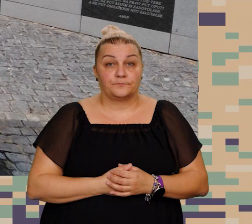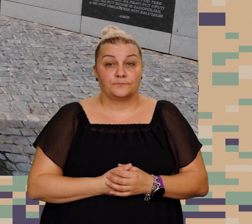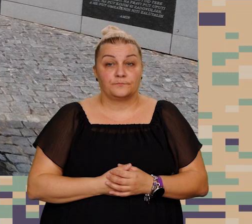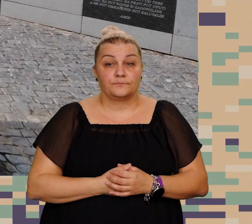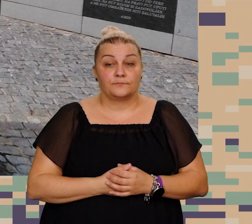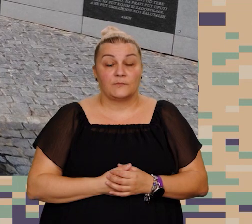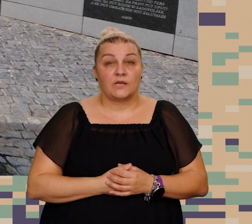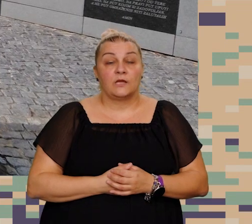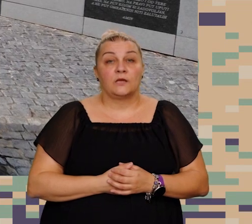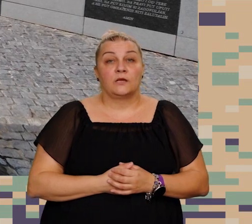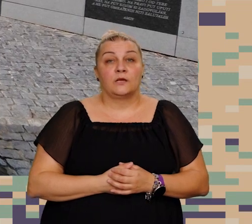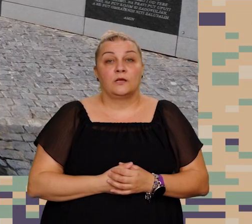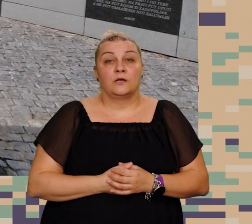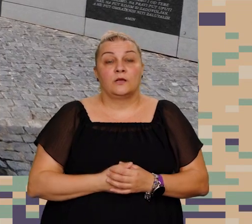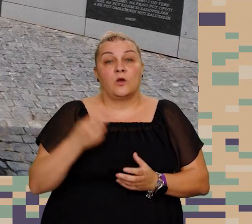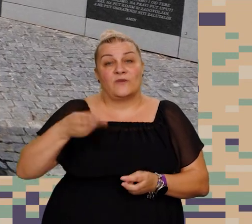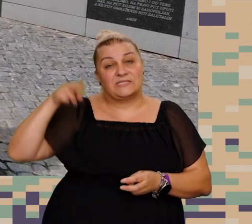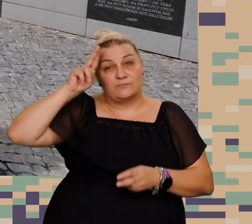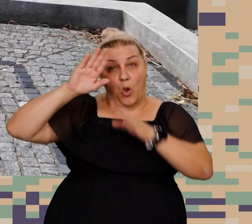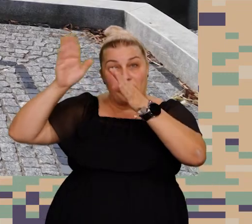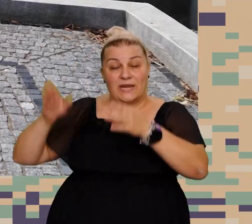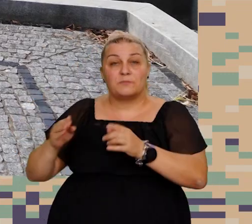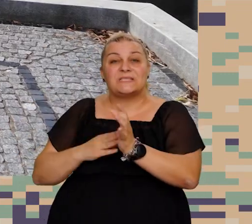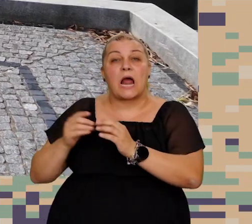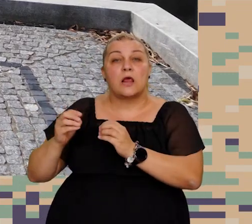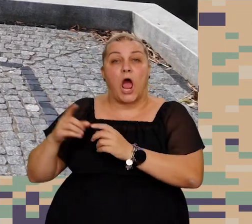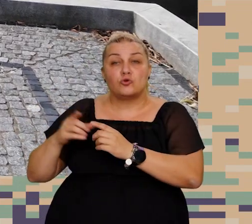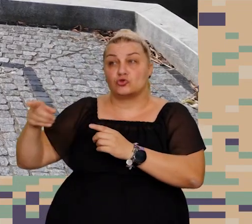Bužinkića, spomenik. On je autor.